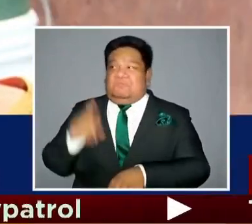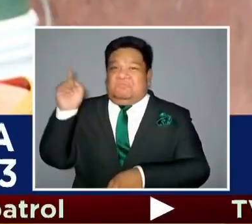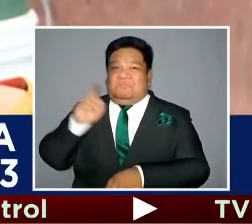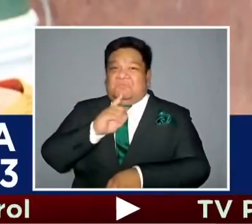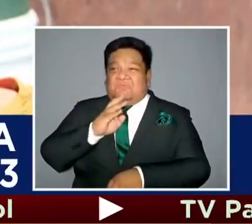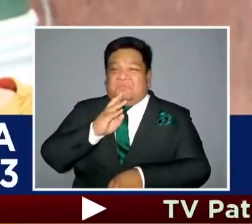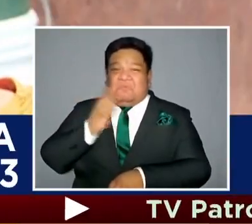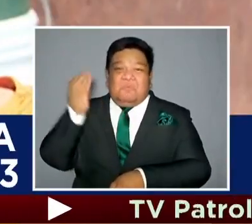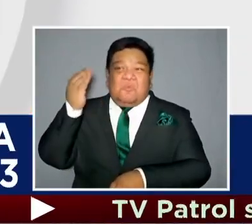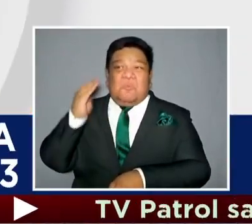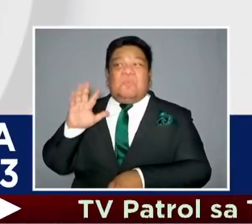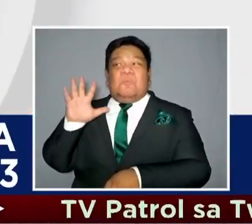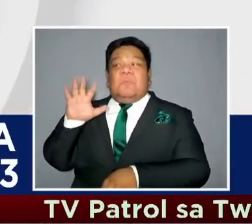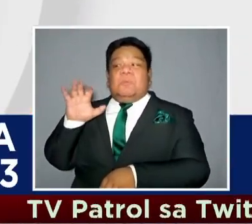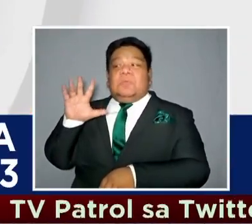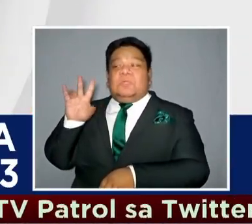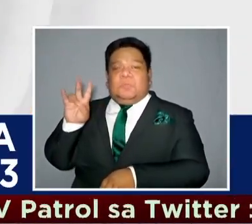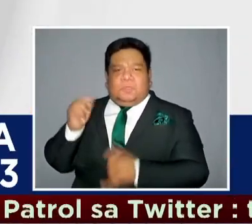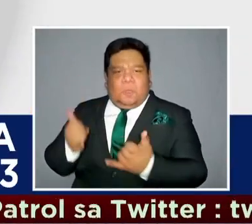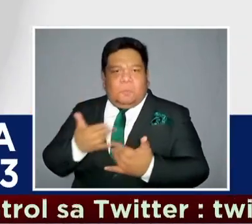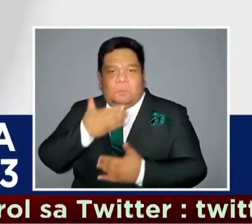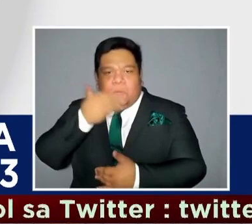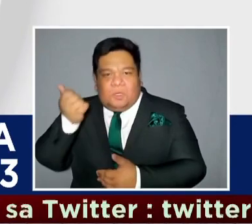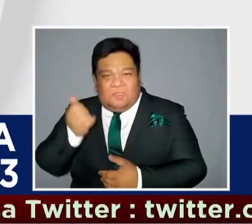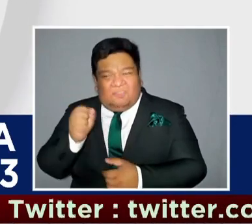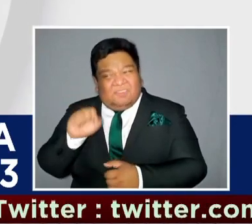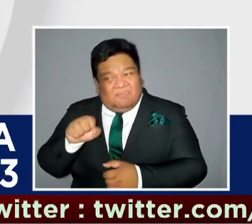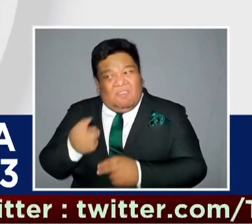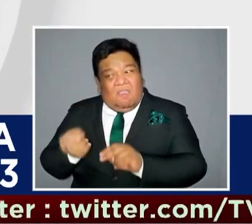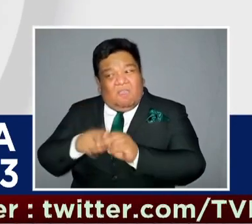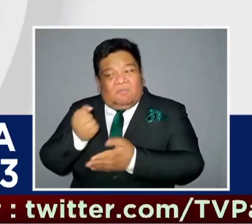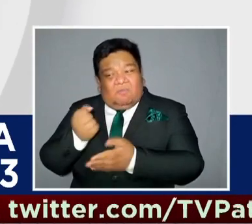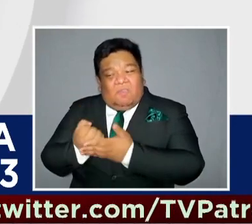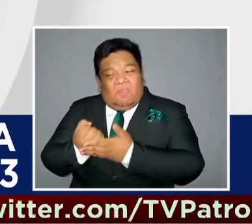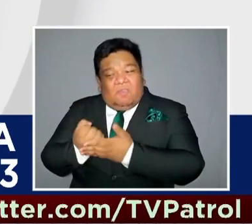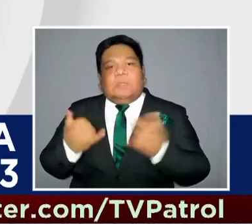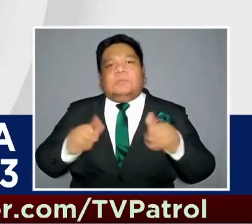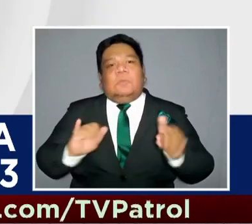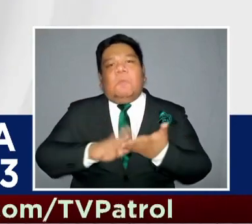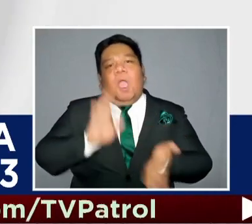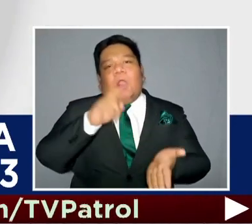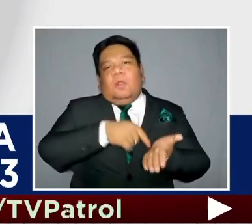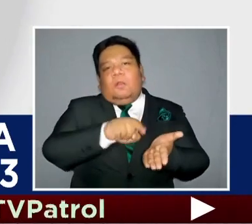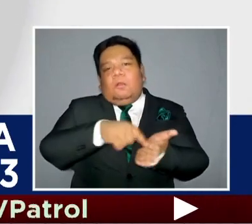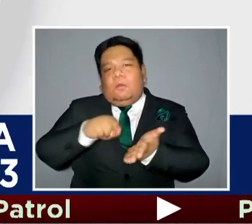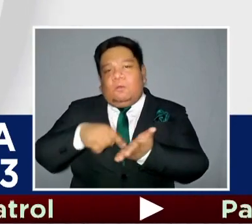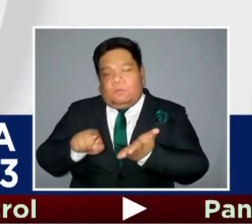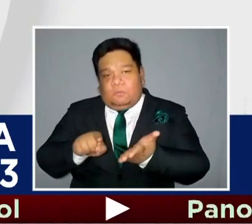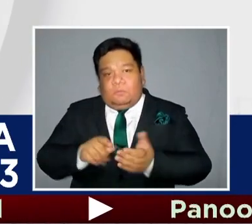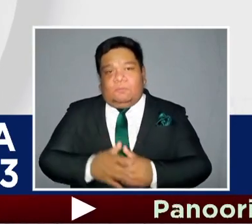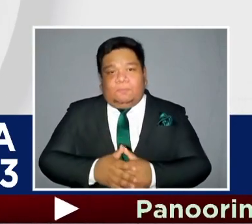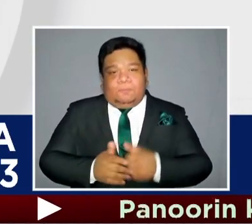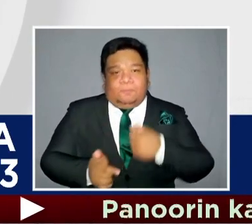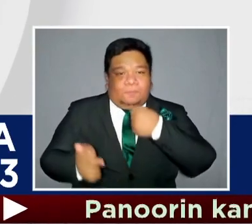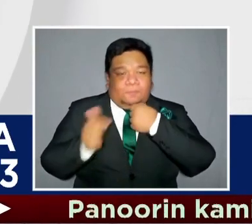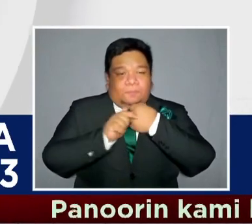sahod, nagmahal naman yung bilihin. Mula Enero hanggang Hunyo 2023, bumaba ang poverty incidence sa bansa